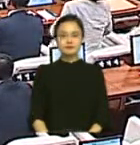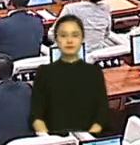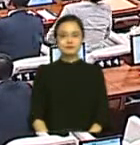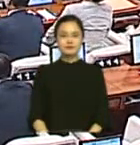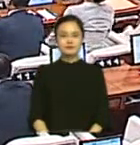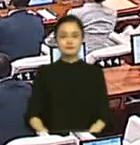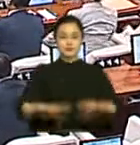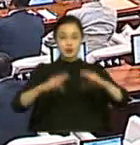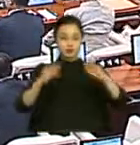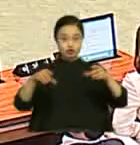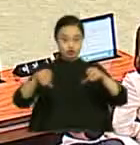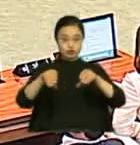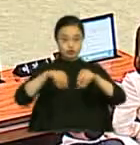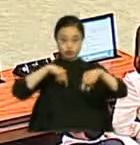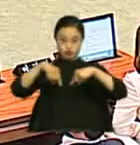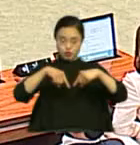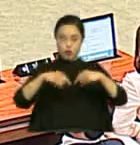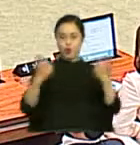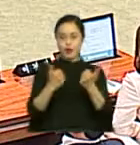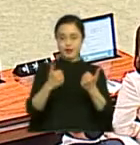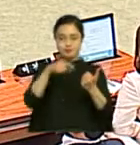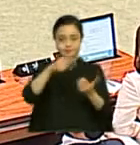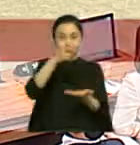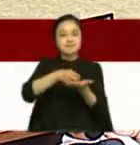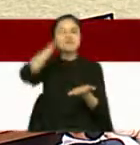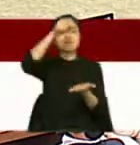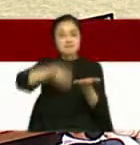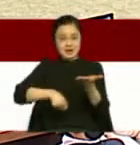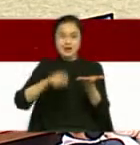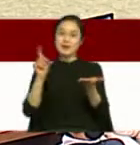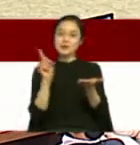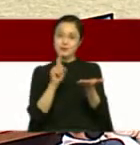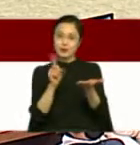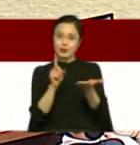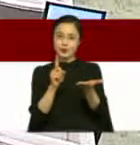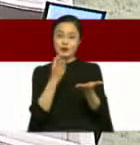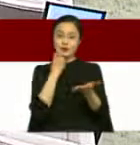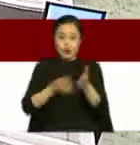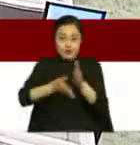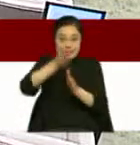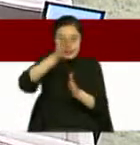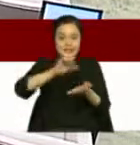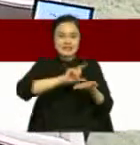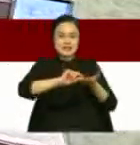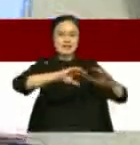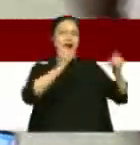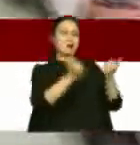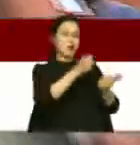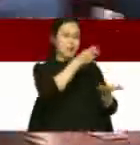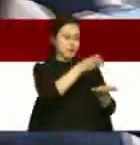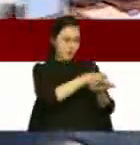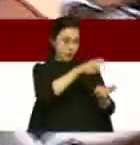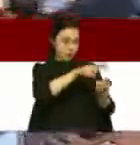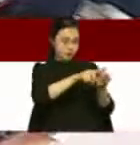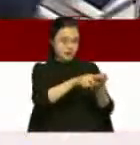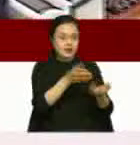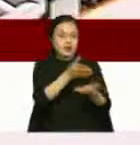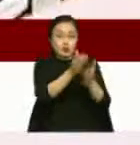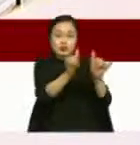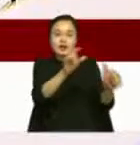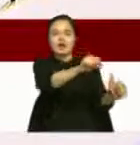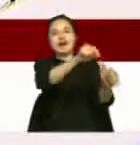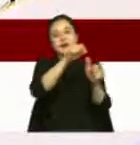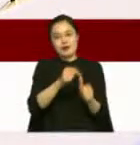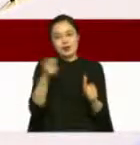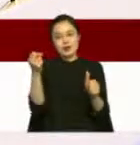최근 국무회의를 통과한 지방자치법 개정안에서 서울시의회가 주목하는 부분은 정책 지원 전문 인력 도입과 지방의회